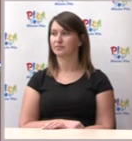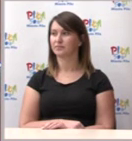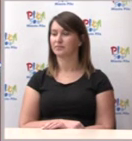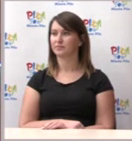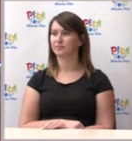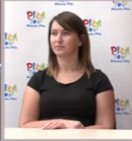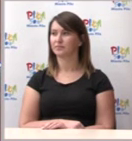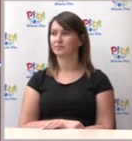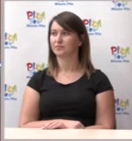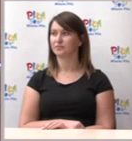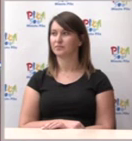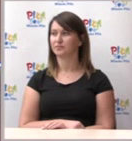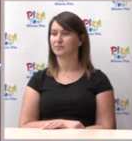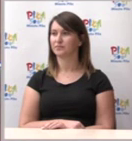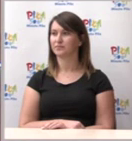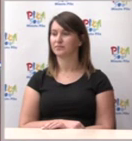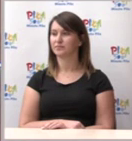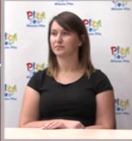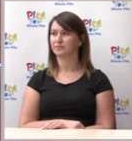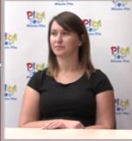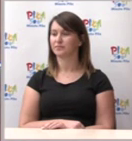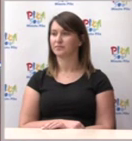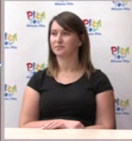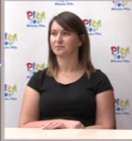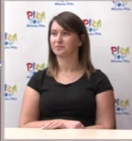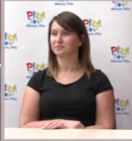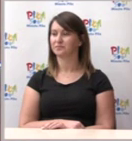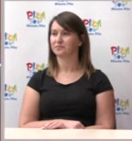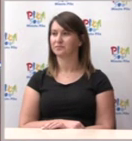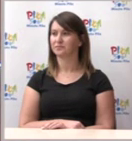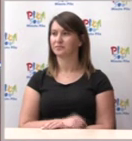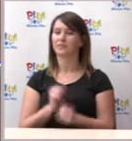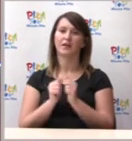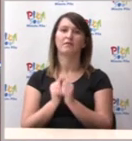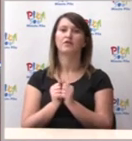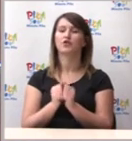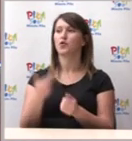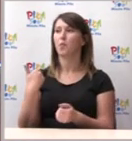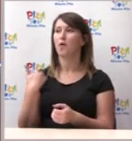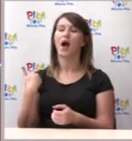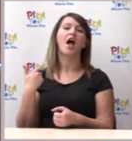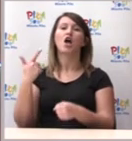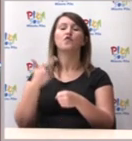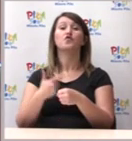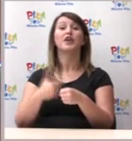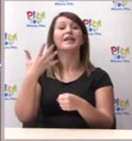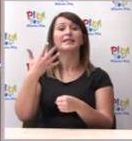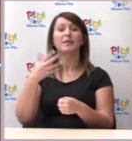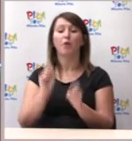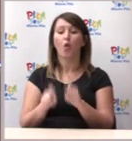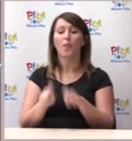naszego miasta. We wrześniu odbyła się jubileuszowa 25. edycja półmaratonu Philipsa